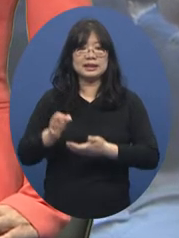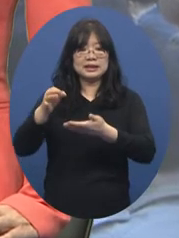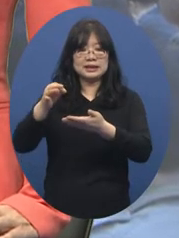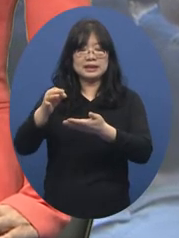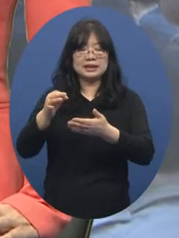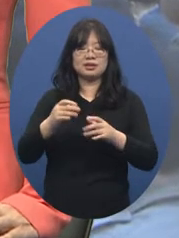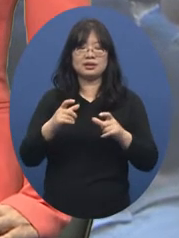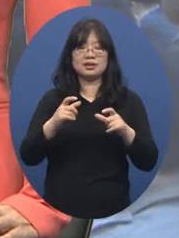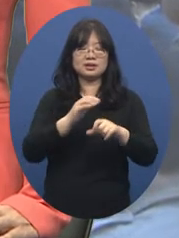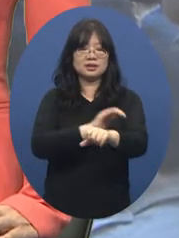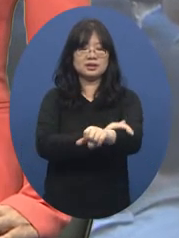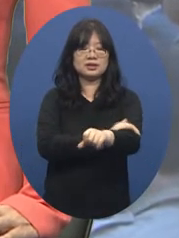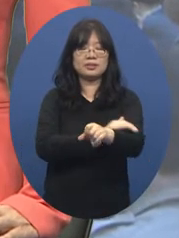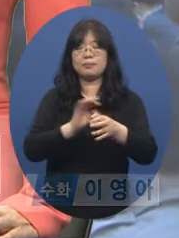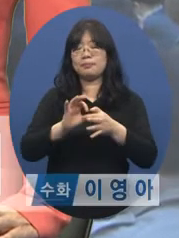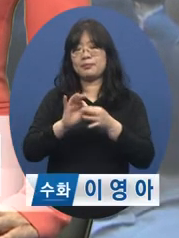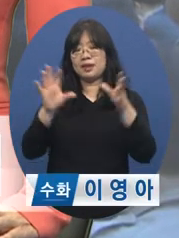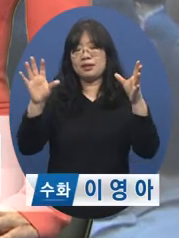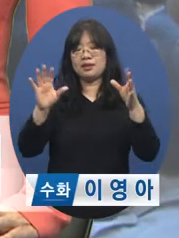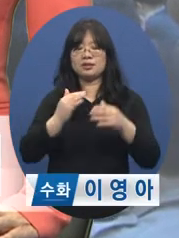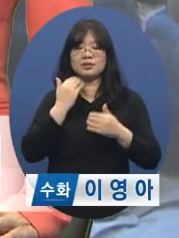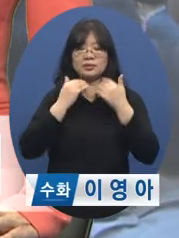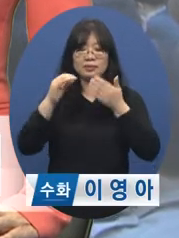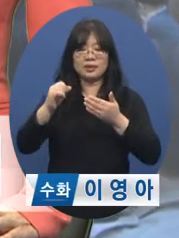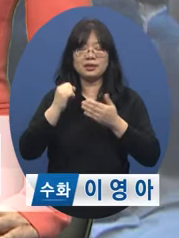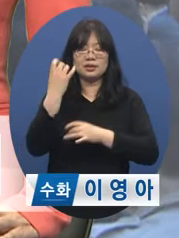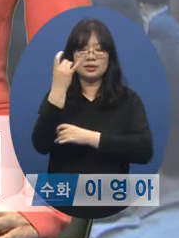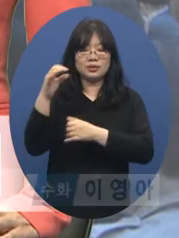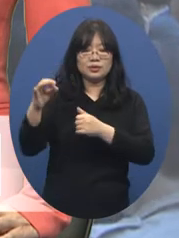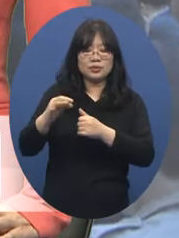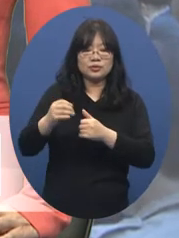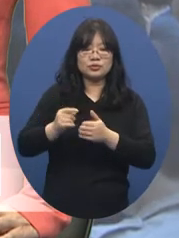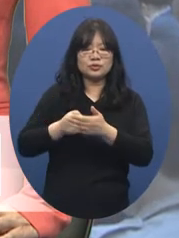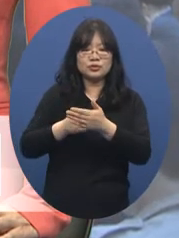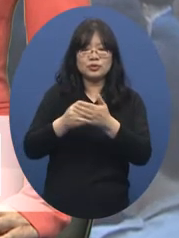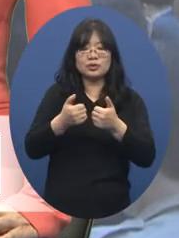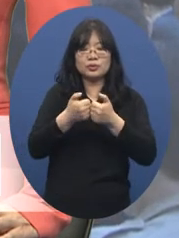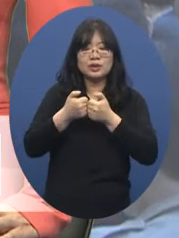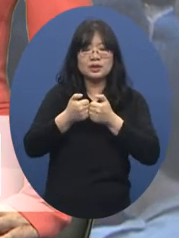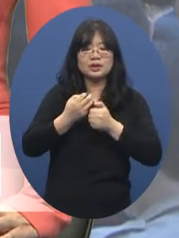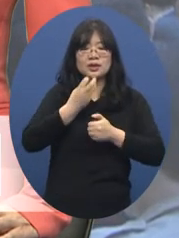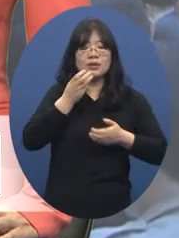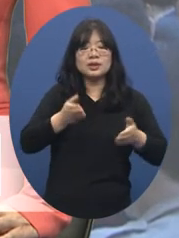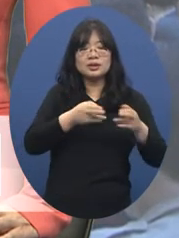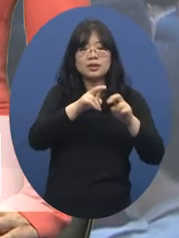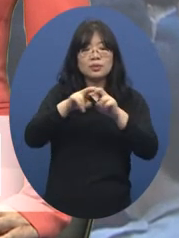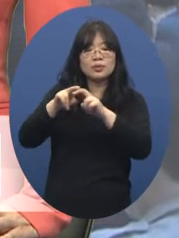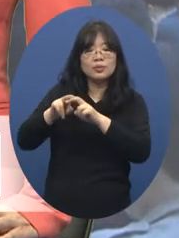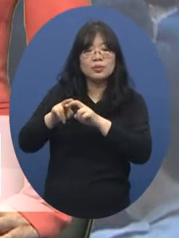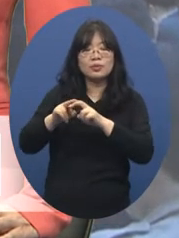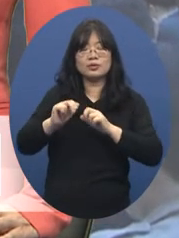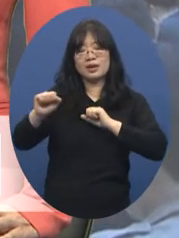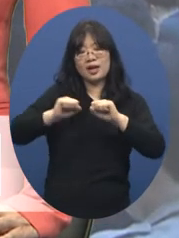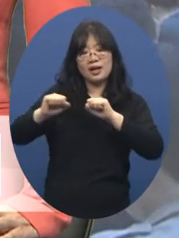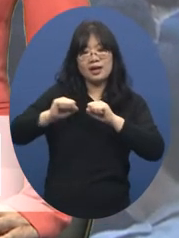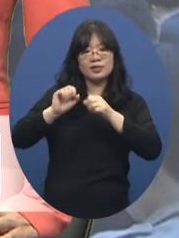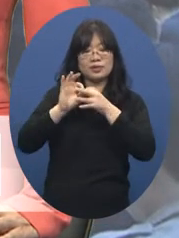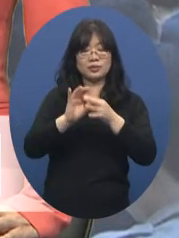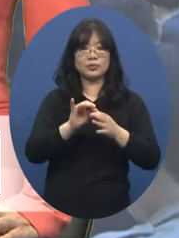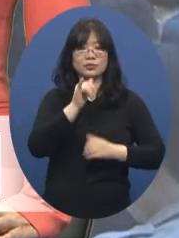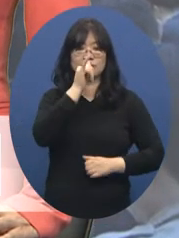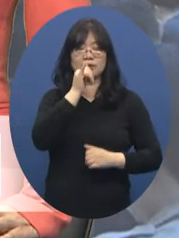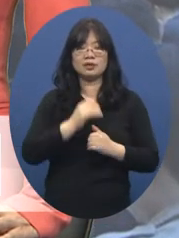재산이나 직업 등에 상관없이 누구나 받는 기본소득 추진을 위한 논의가 경기 지역 곳곳에서 활발하게 진행되고